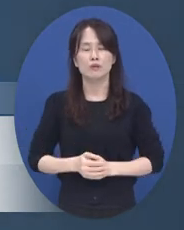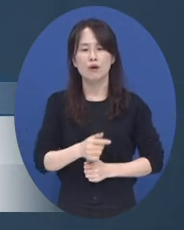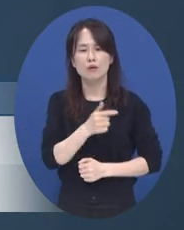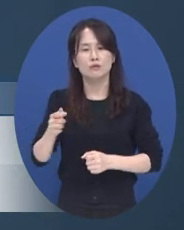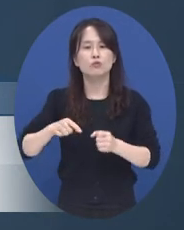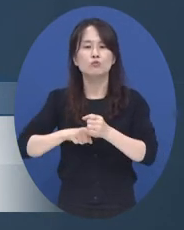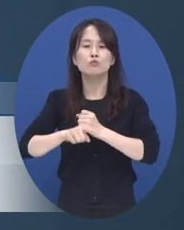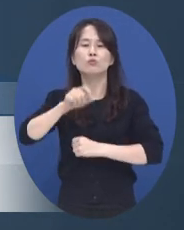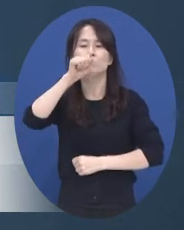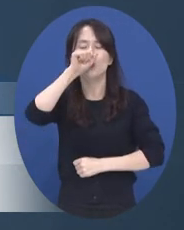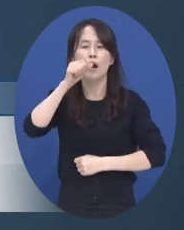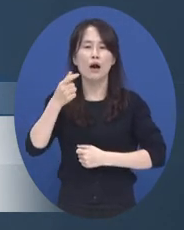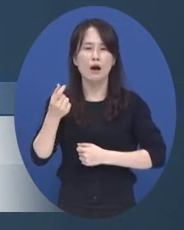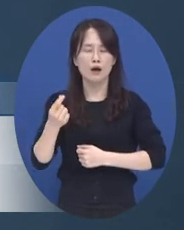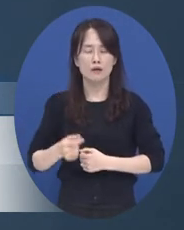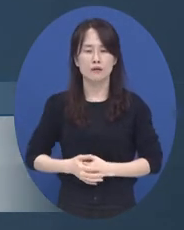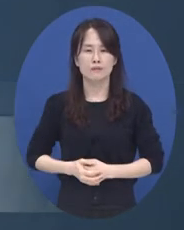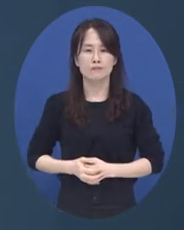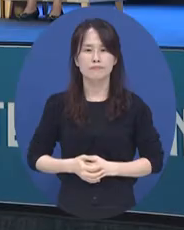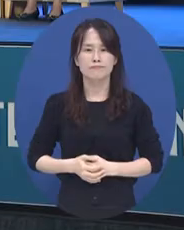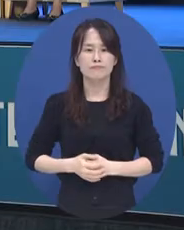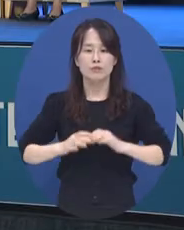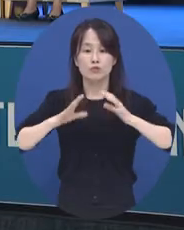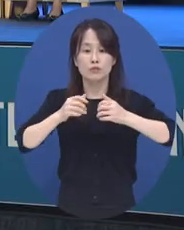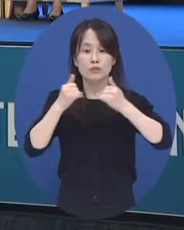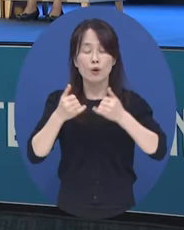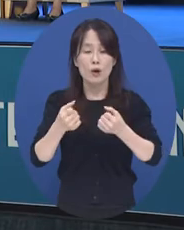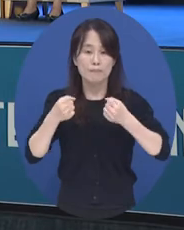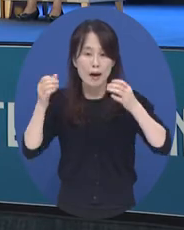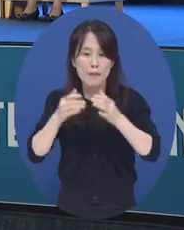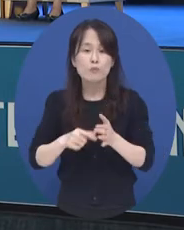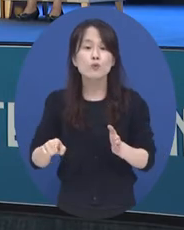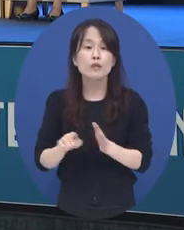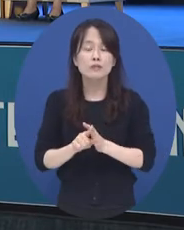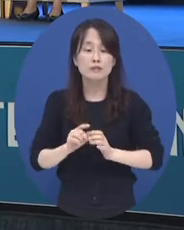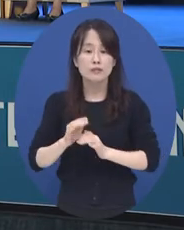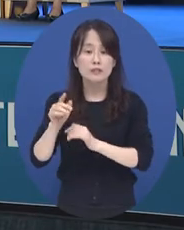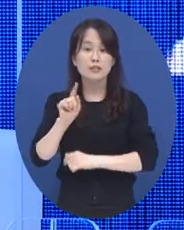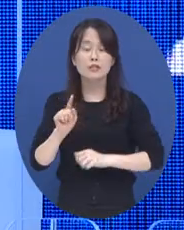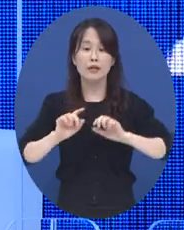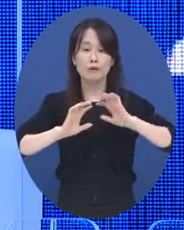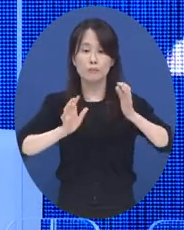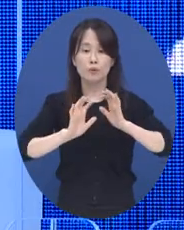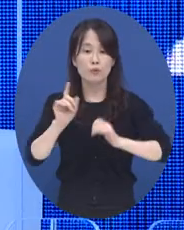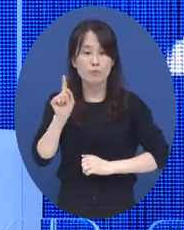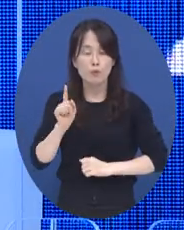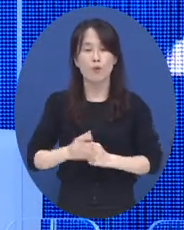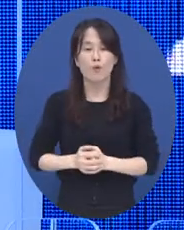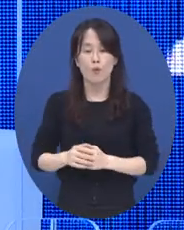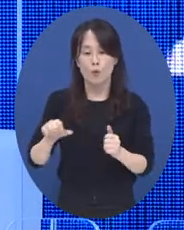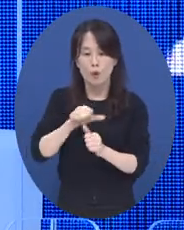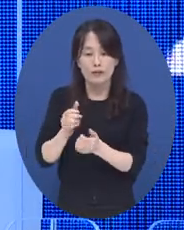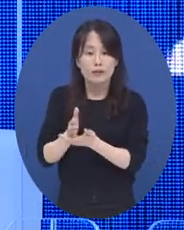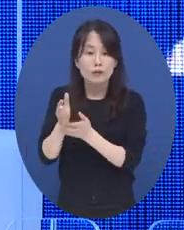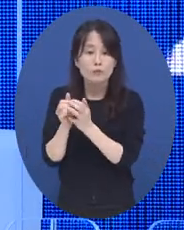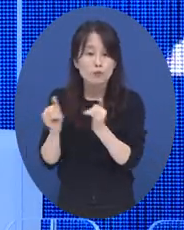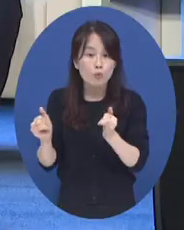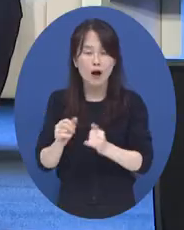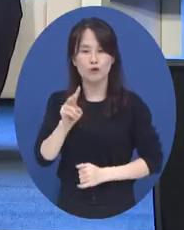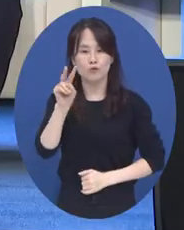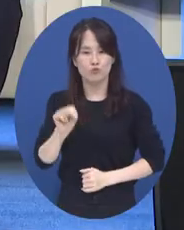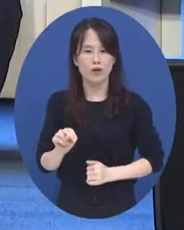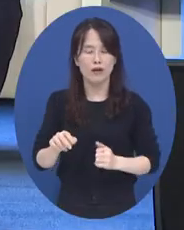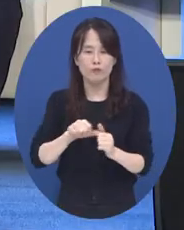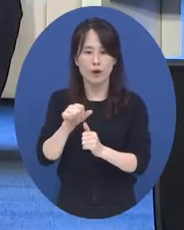거는 되게 상당히 좀 좋은 의미인 것 같고요. 국제사회와 협력하기 위해 진행된 이번 포럼에는 국내외 환경